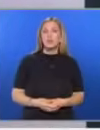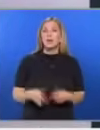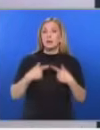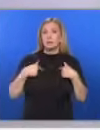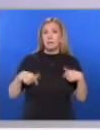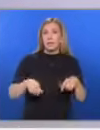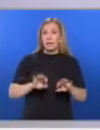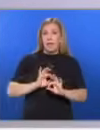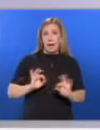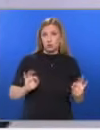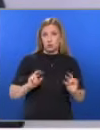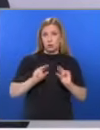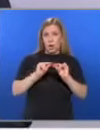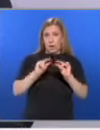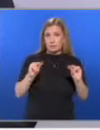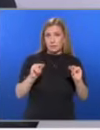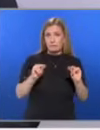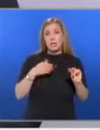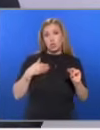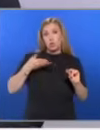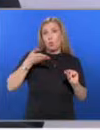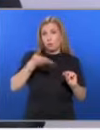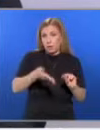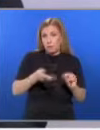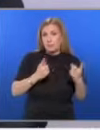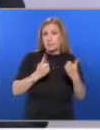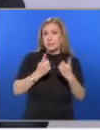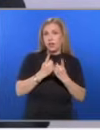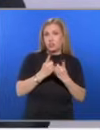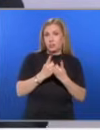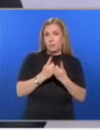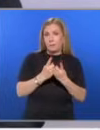много ясно казахме, че ще се отзовем на тази покана за среща.